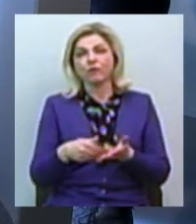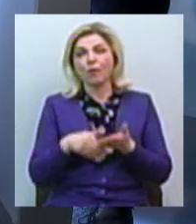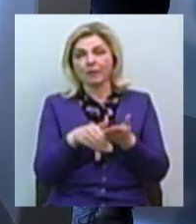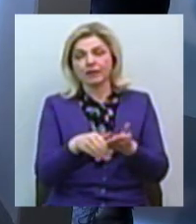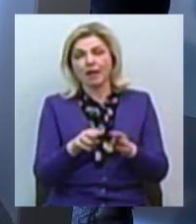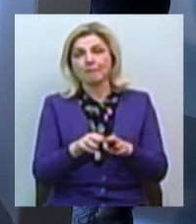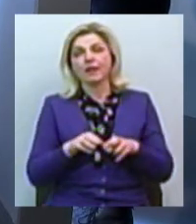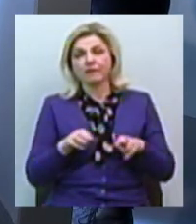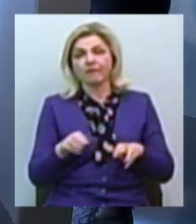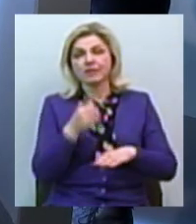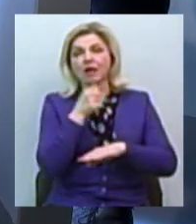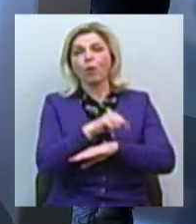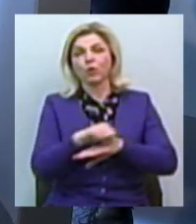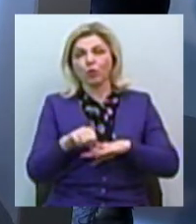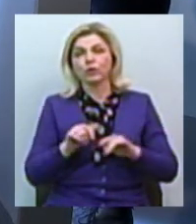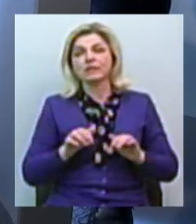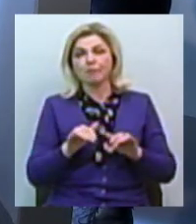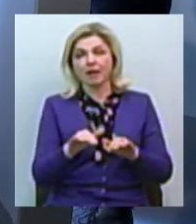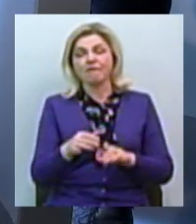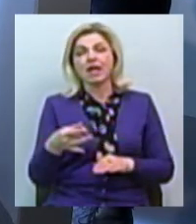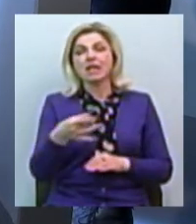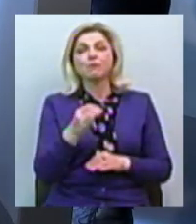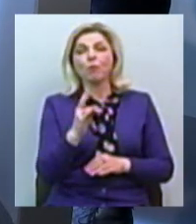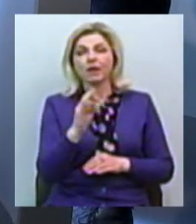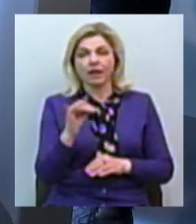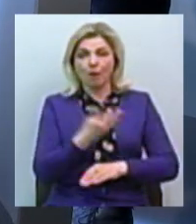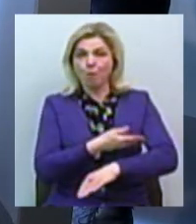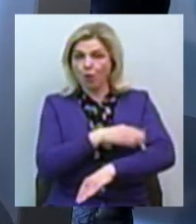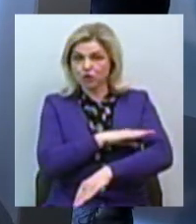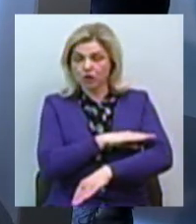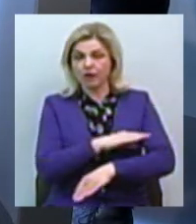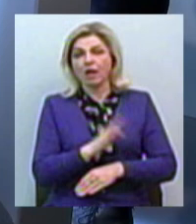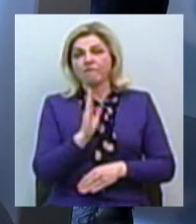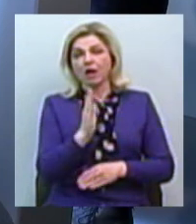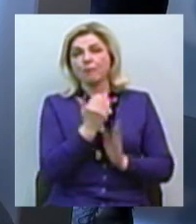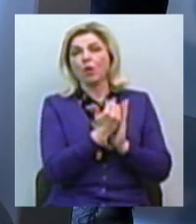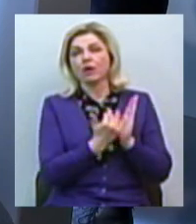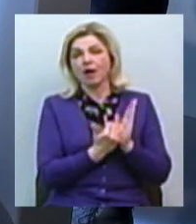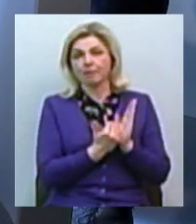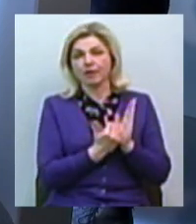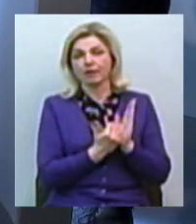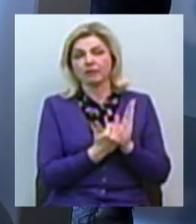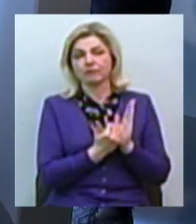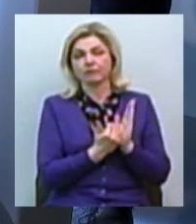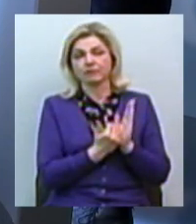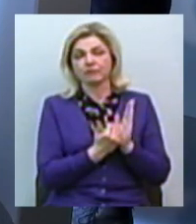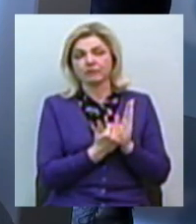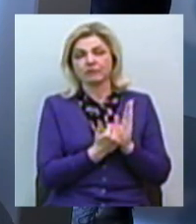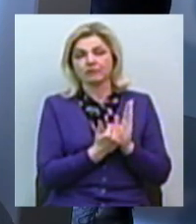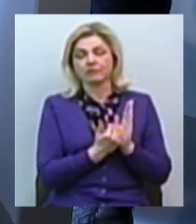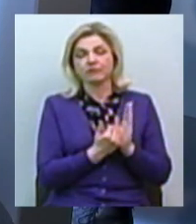Міністерства закордонних справ Республіки Польща у програмі Polish Aid, можна